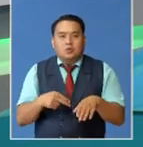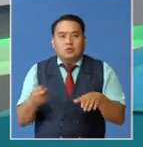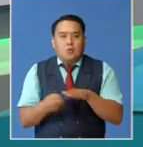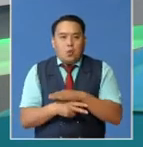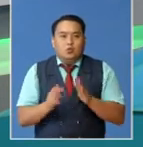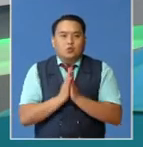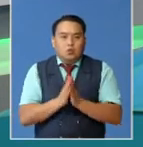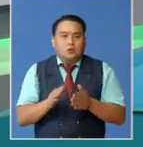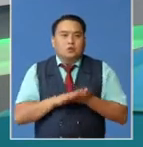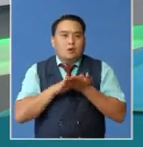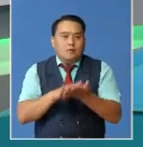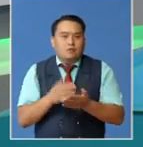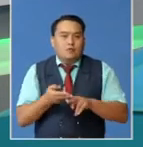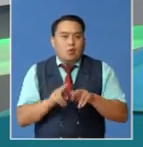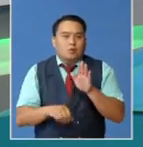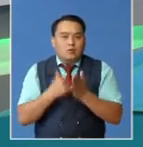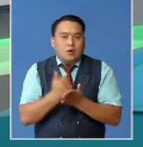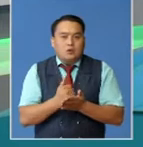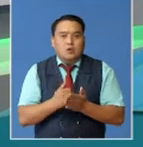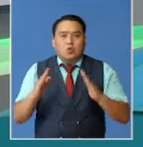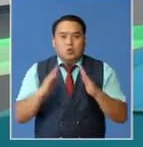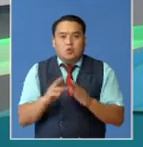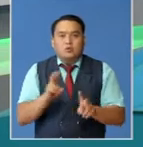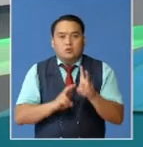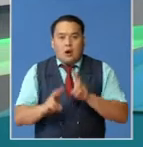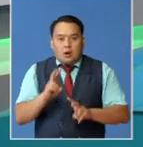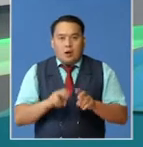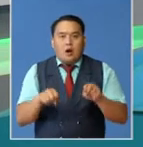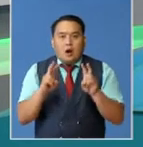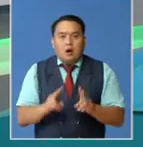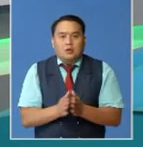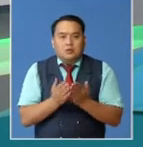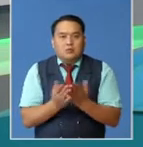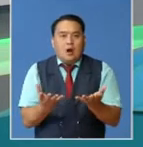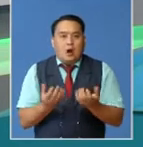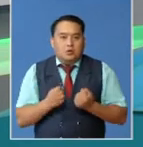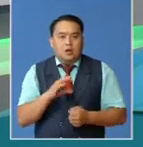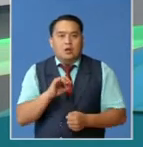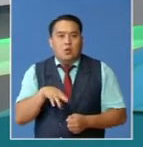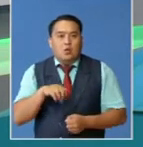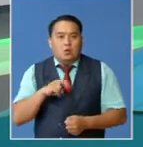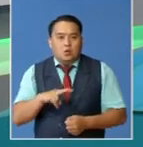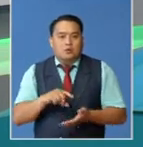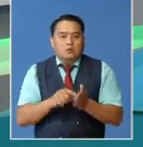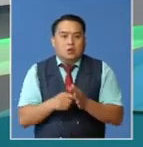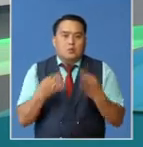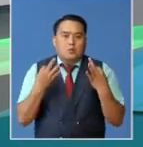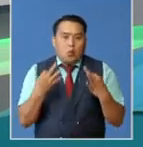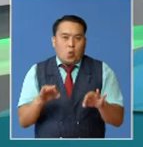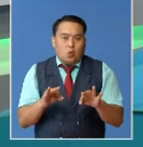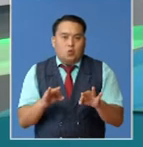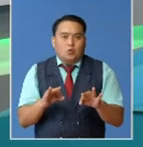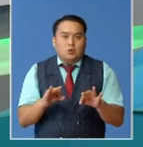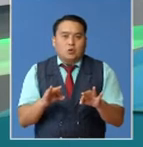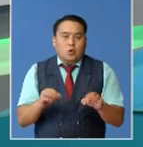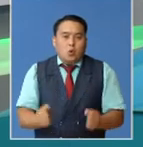мәртебесін сұрап өтініш берген. Соның негізінде оған пана іздеуші мәртебесі беріліп, арнайы куәлік алған. Сайрагүл Сауытбай сот залынан босатылып, қиын